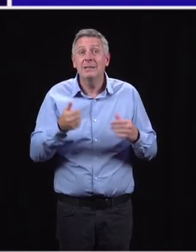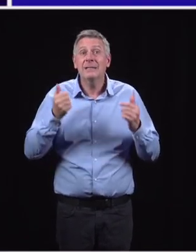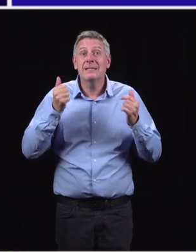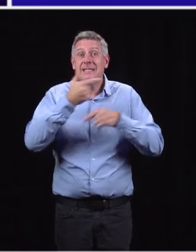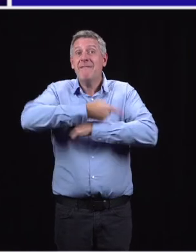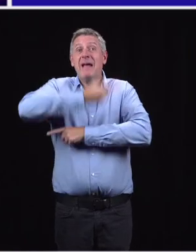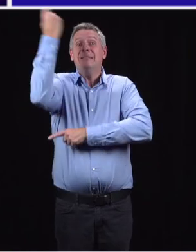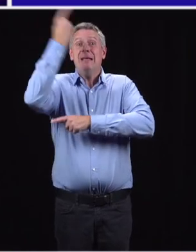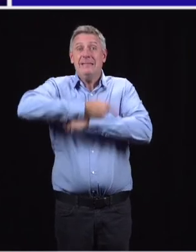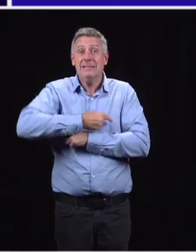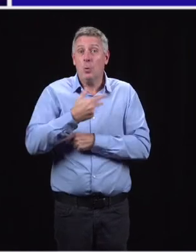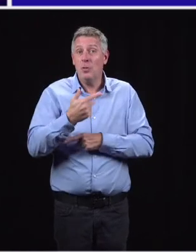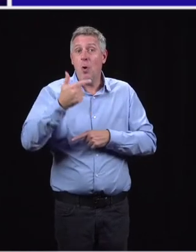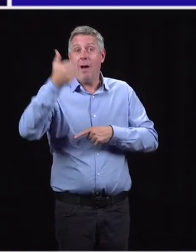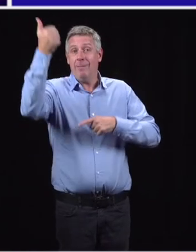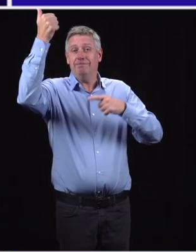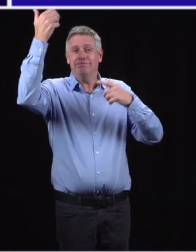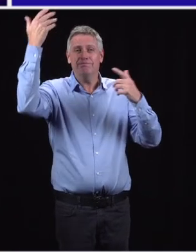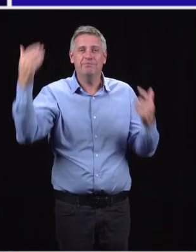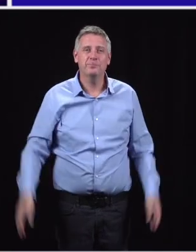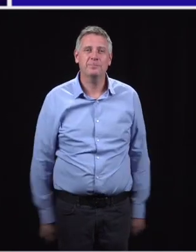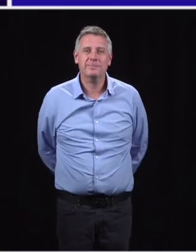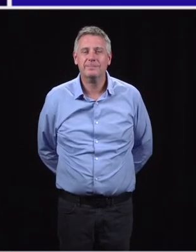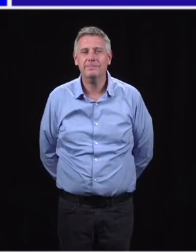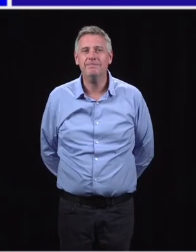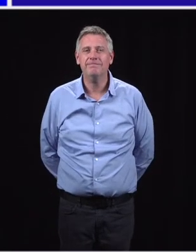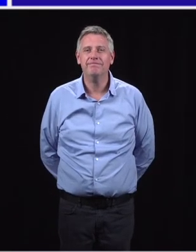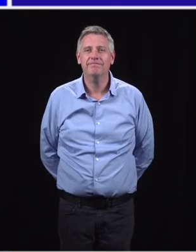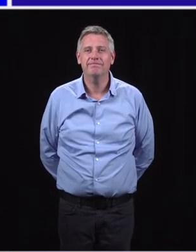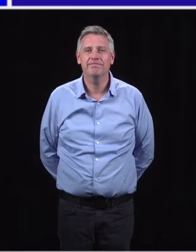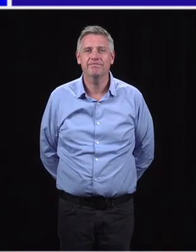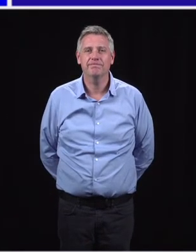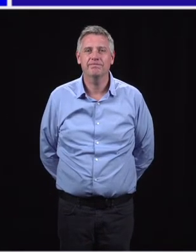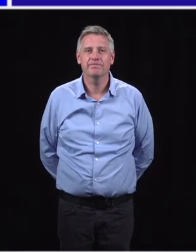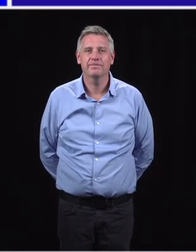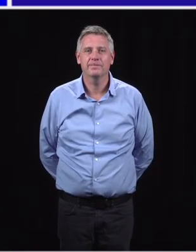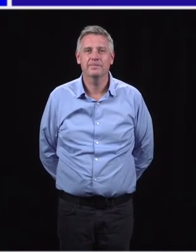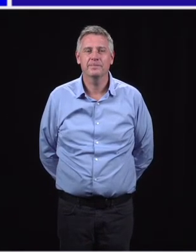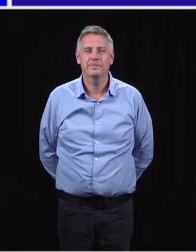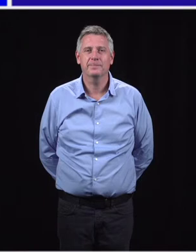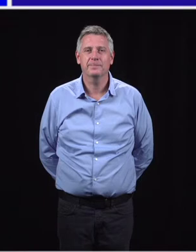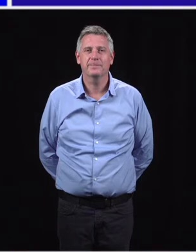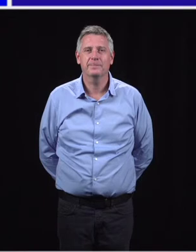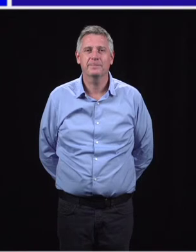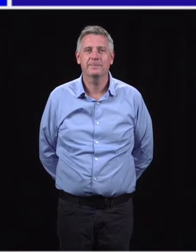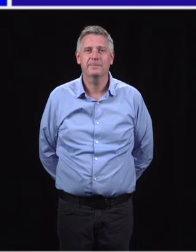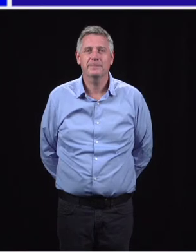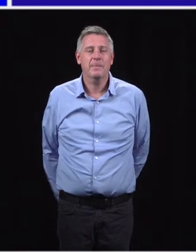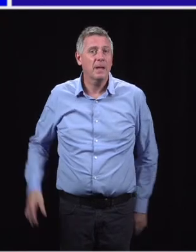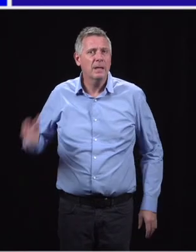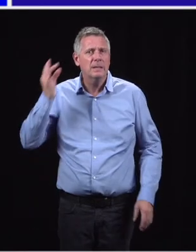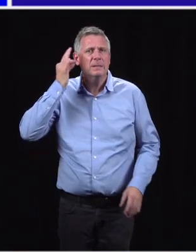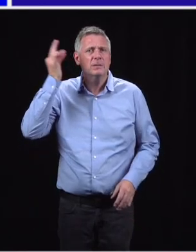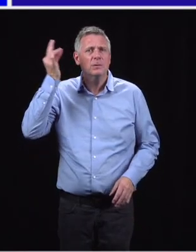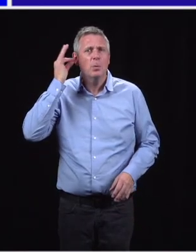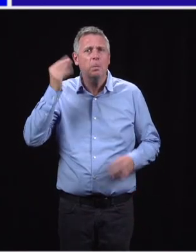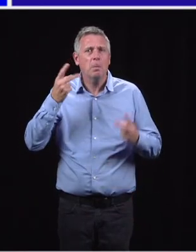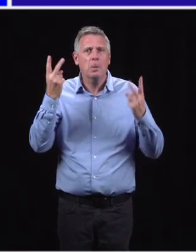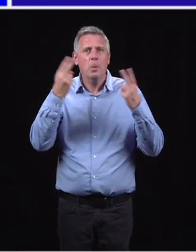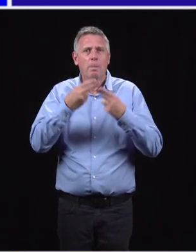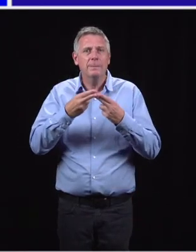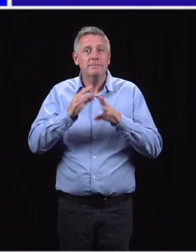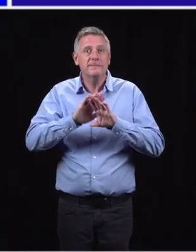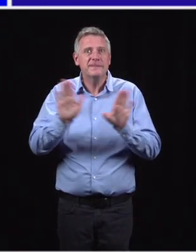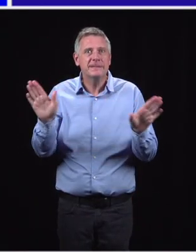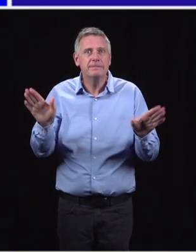diversité merci à tous on vous souhaite une excellente soirée on se retrouve demain à demain merci beaucoup merci